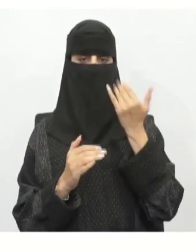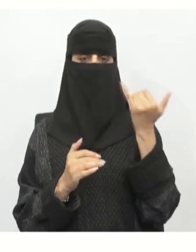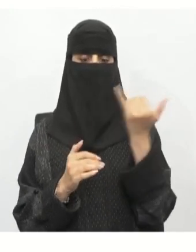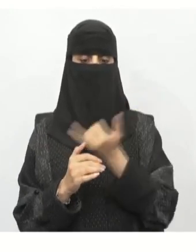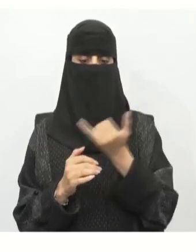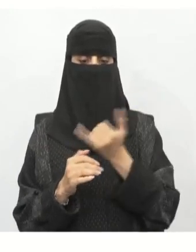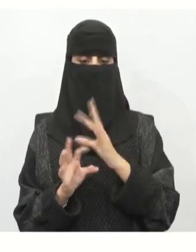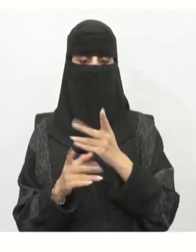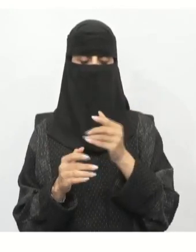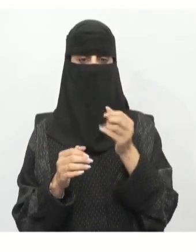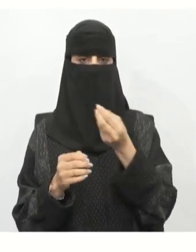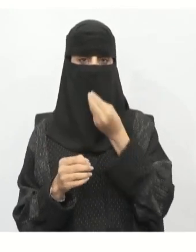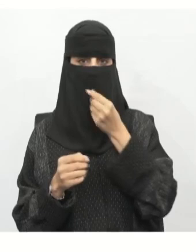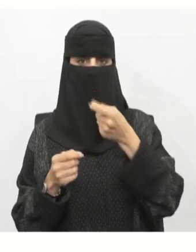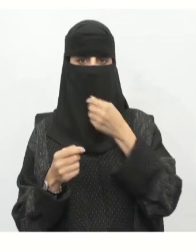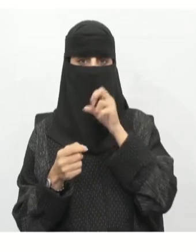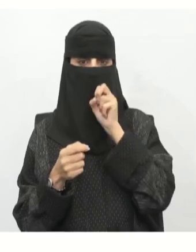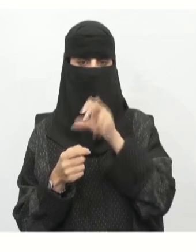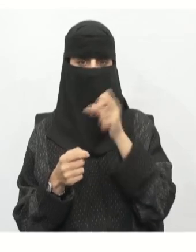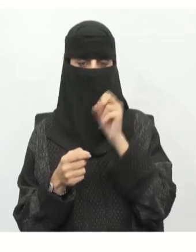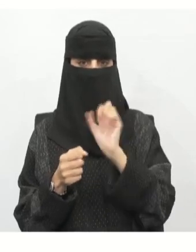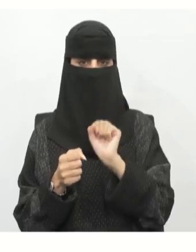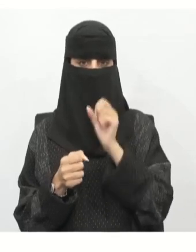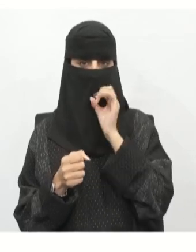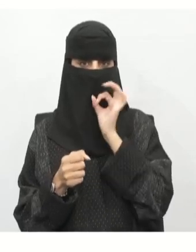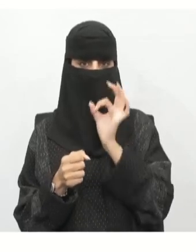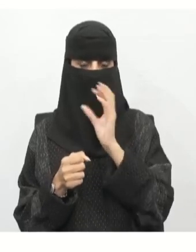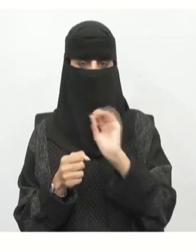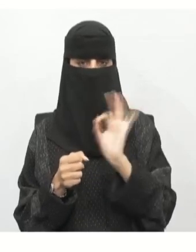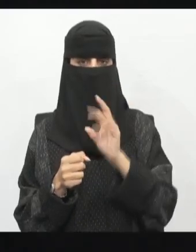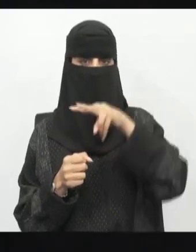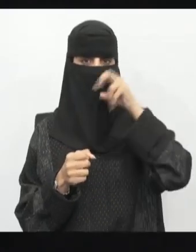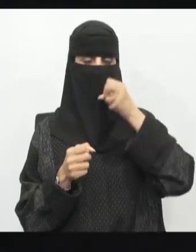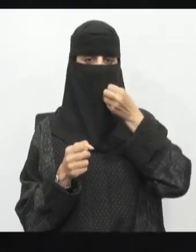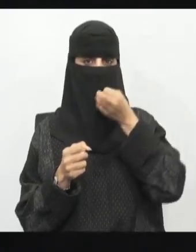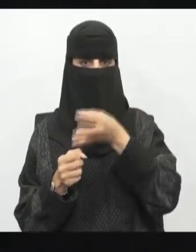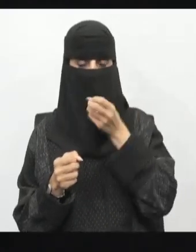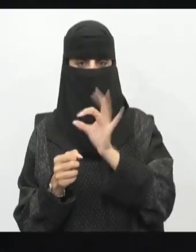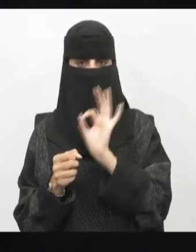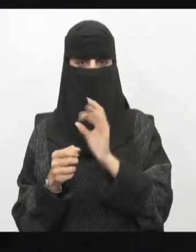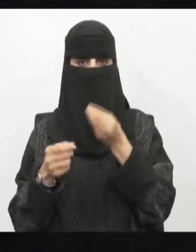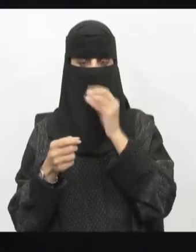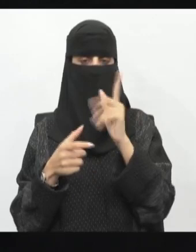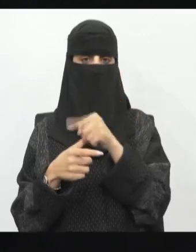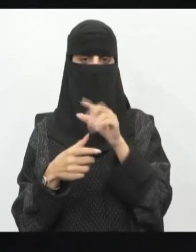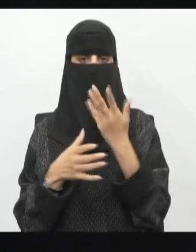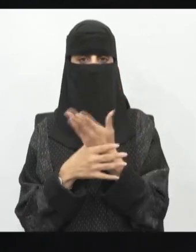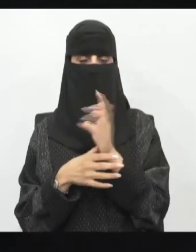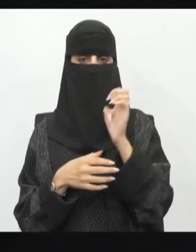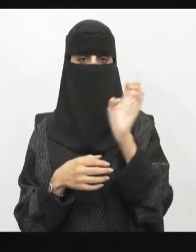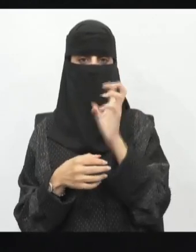علينا تجنب النفخ في الطعام لمنع انتقال الجراثيم الى الطعام